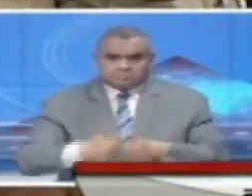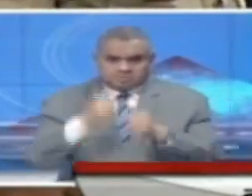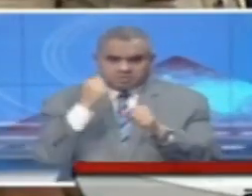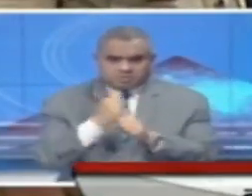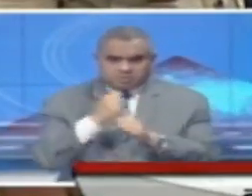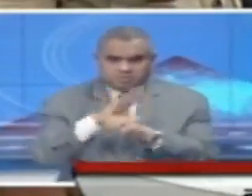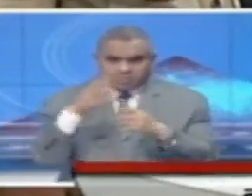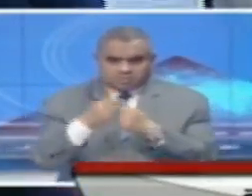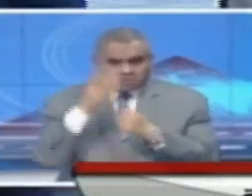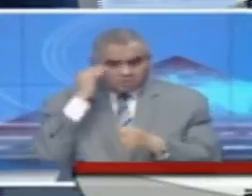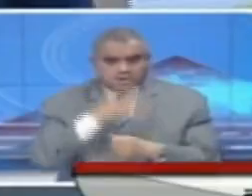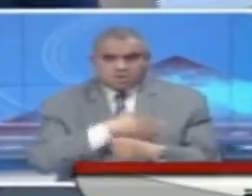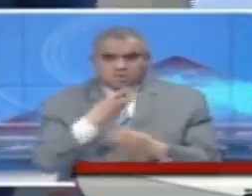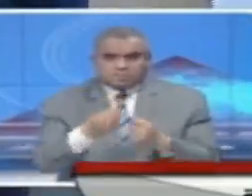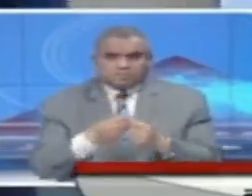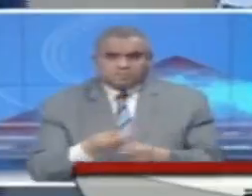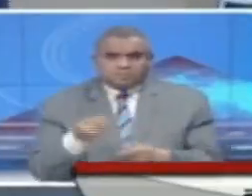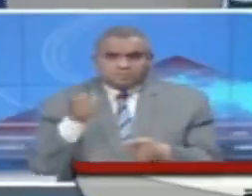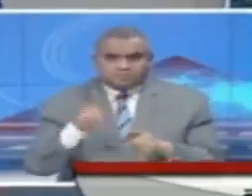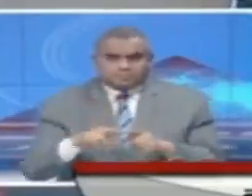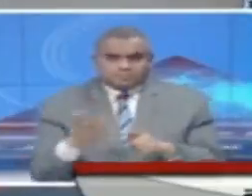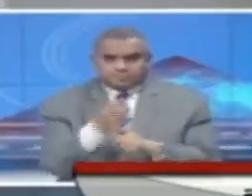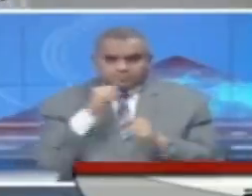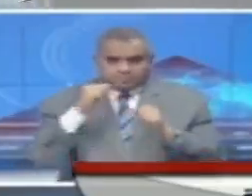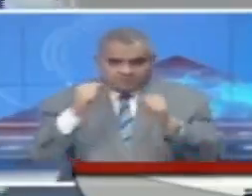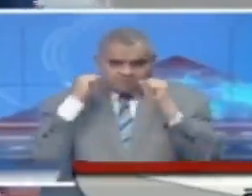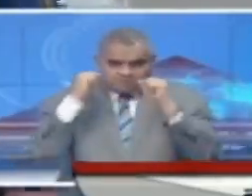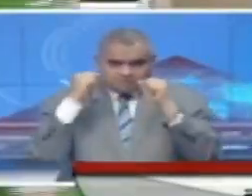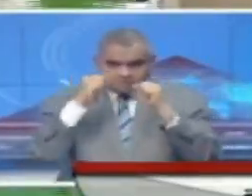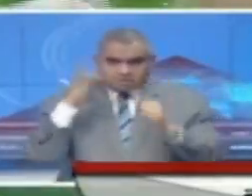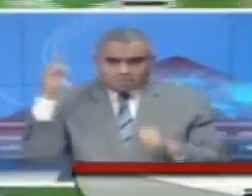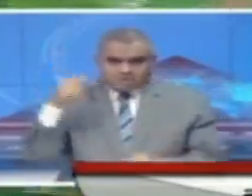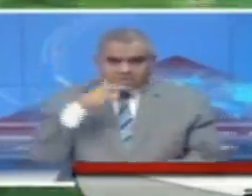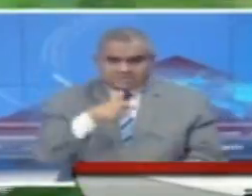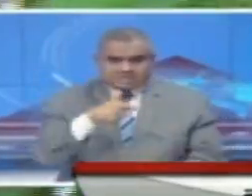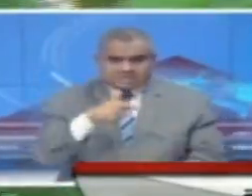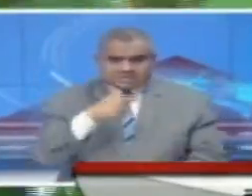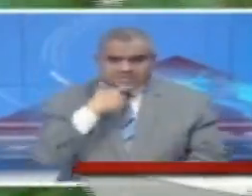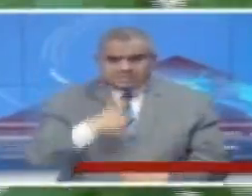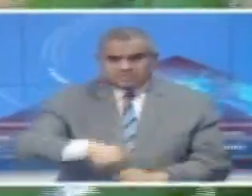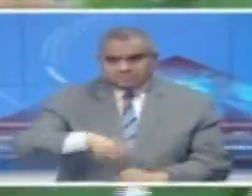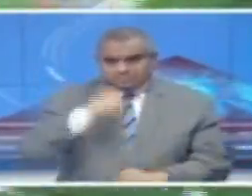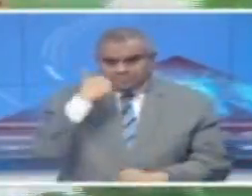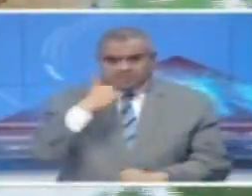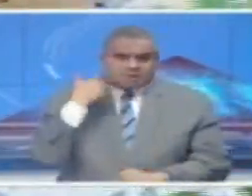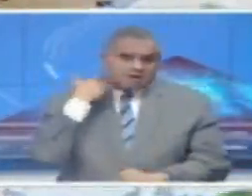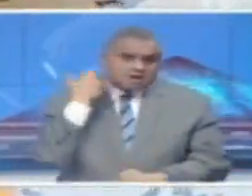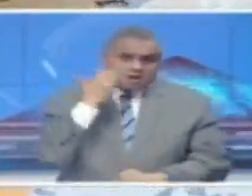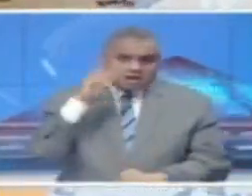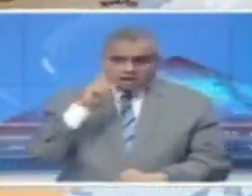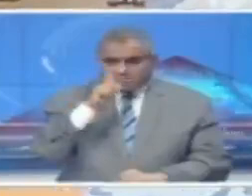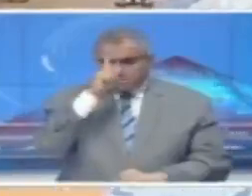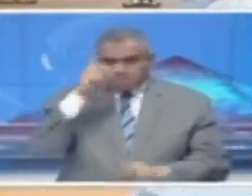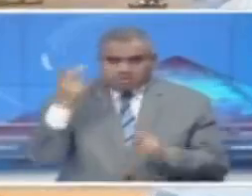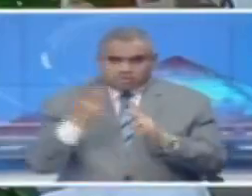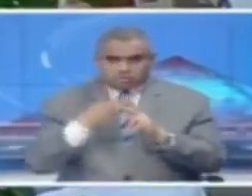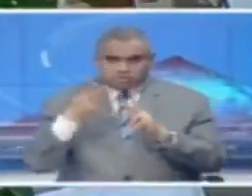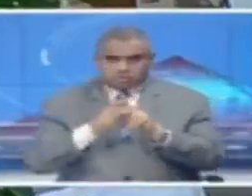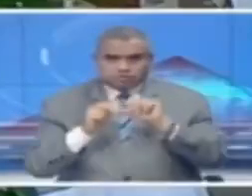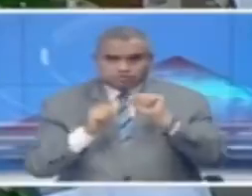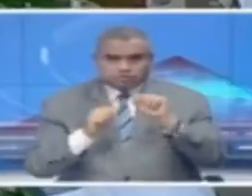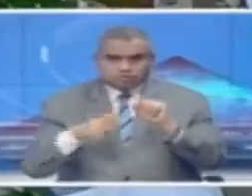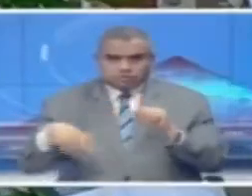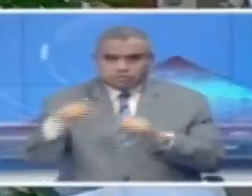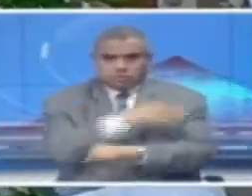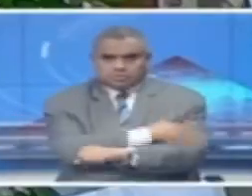اقدر اوفر لهم. مثلما كانت ثورة 30 من يونيو انتصارا لكرامة الوطن والمواطن، لم تجد